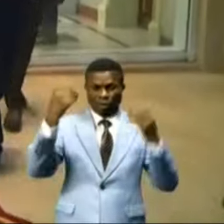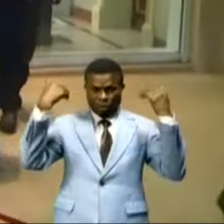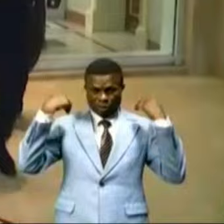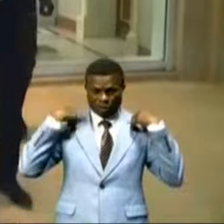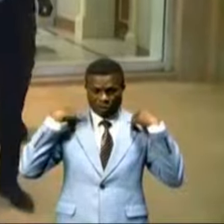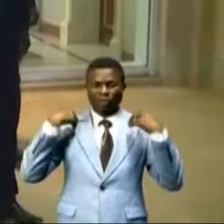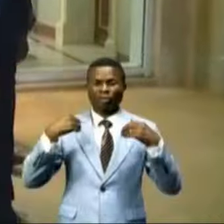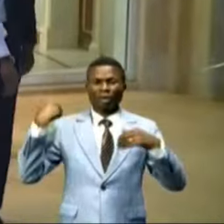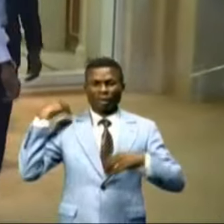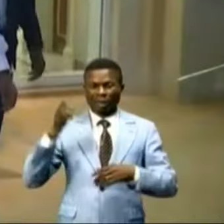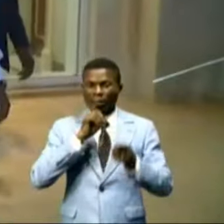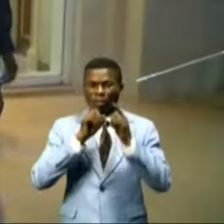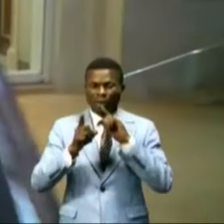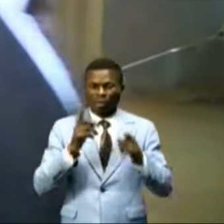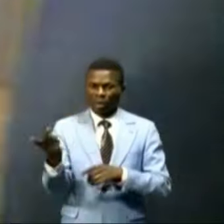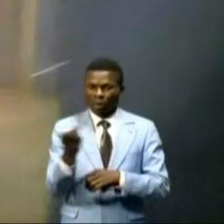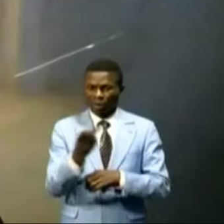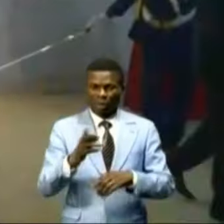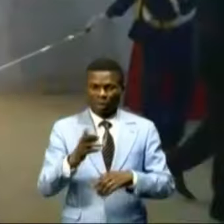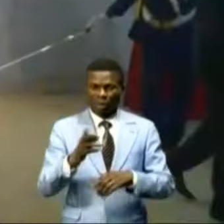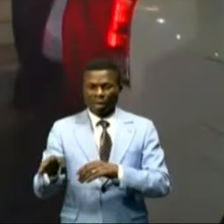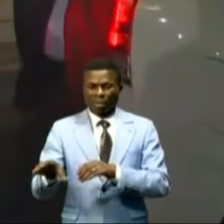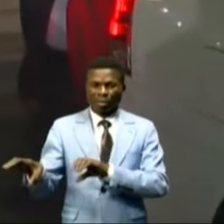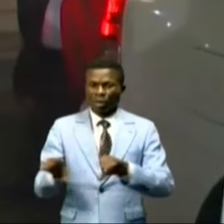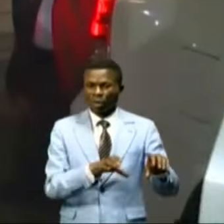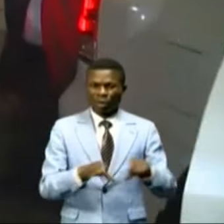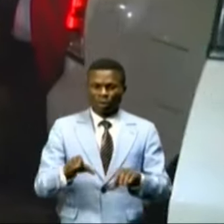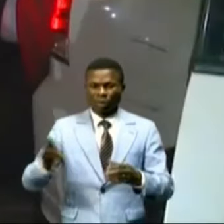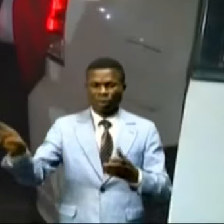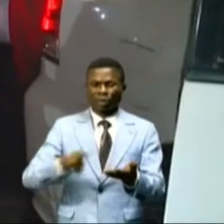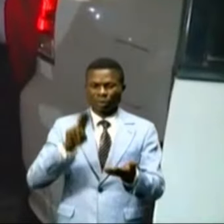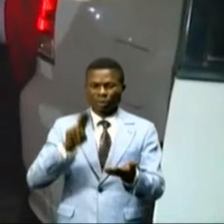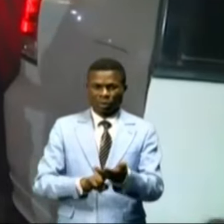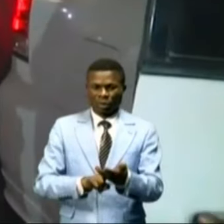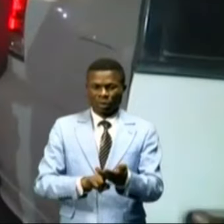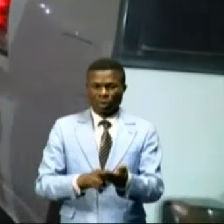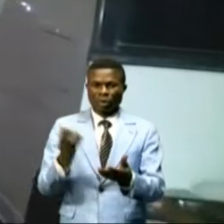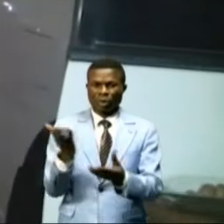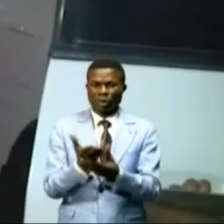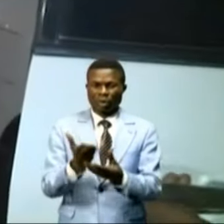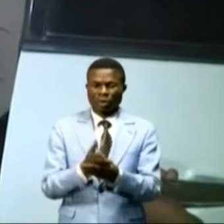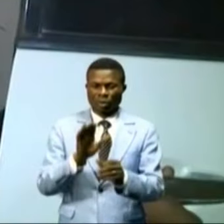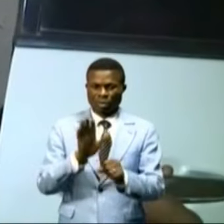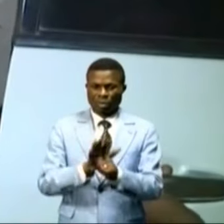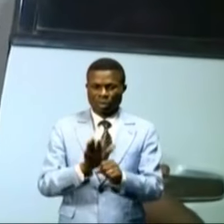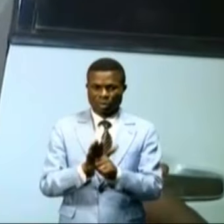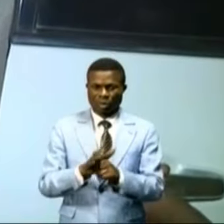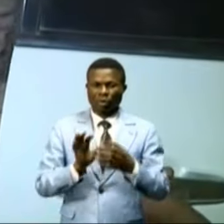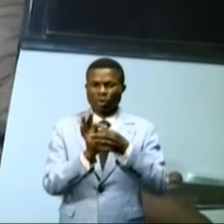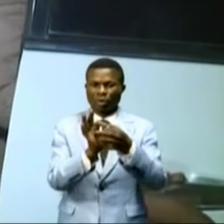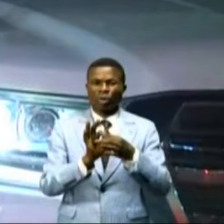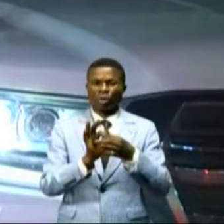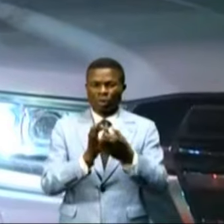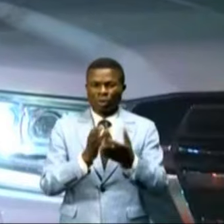en tête-à-tête suivi d'une cérémonie de signature de plusieurs accords de coopération.